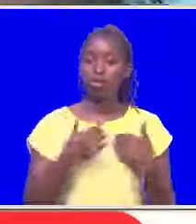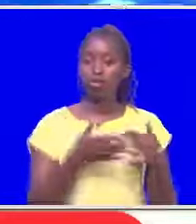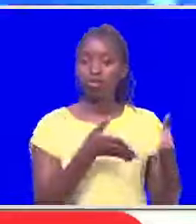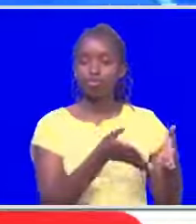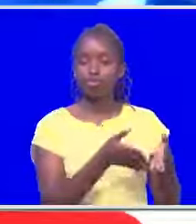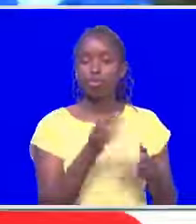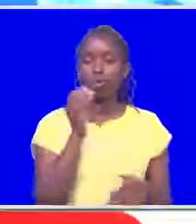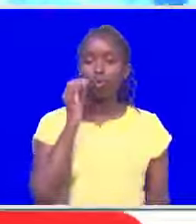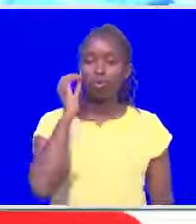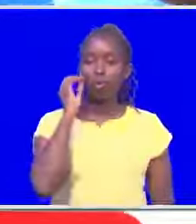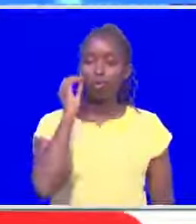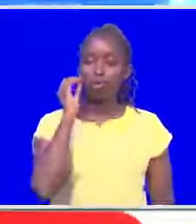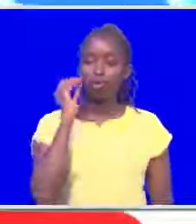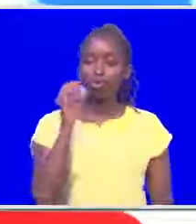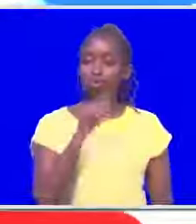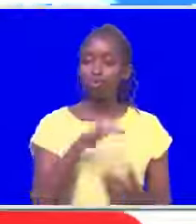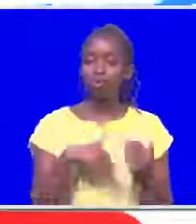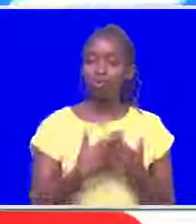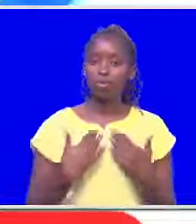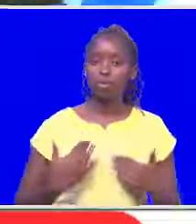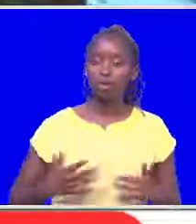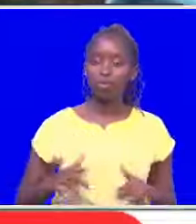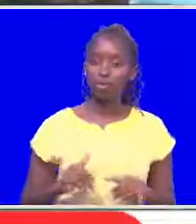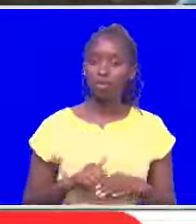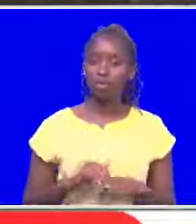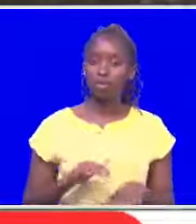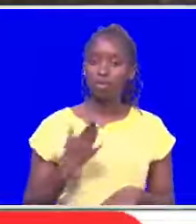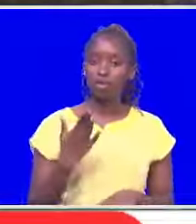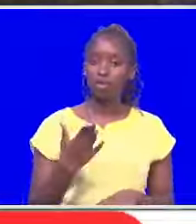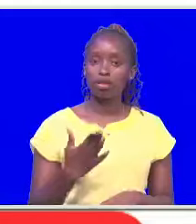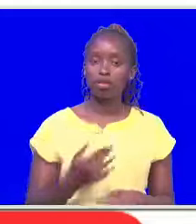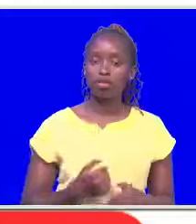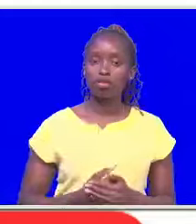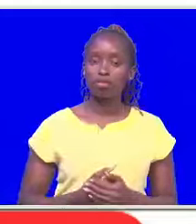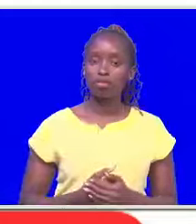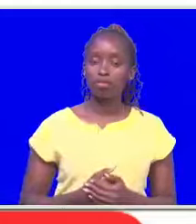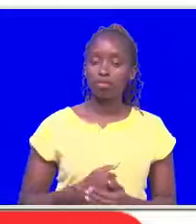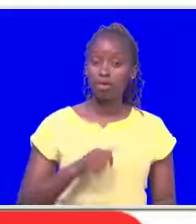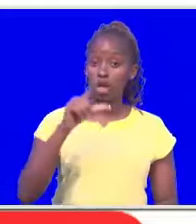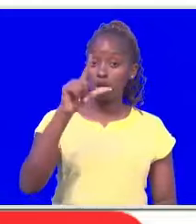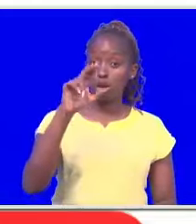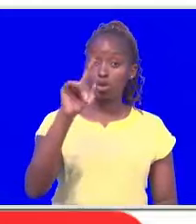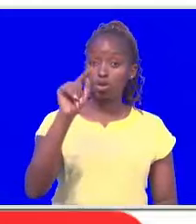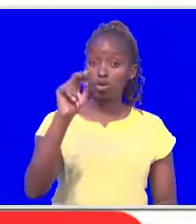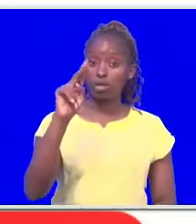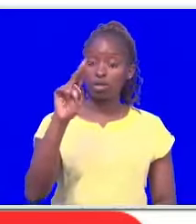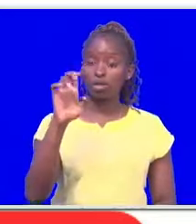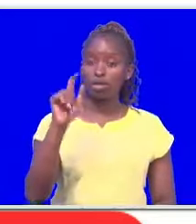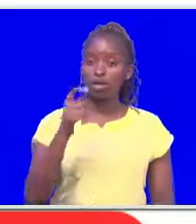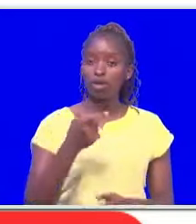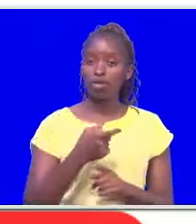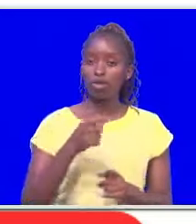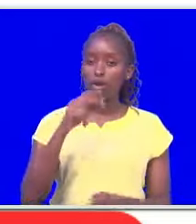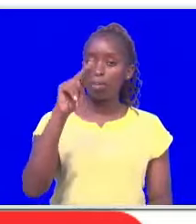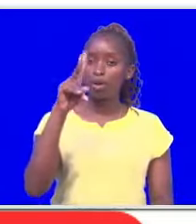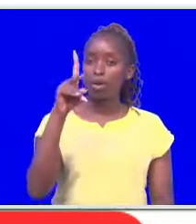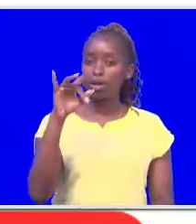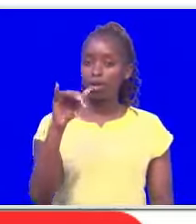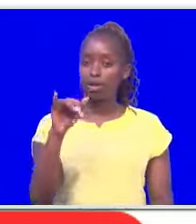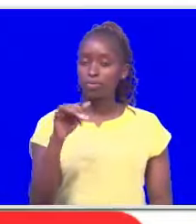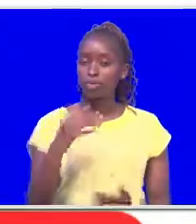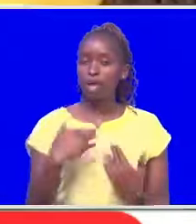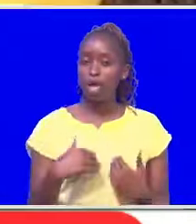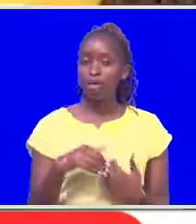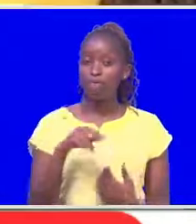ni ya Kanali Duncan Keitani kutoka Eldama Ravine, Luteni Kanali David Sawe kutoka Nandi, Sajenti Rose Nyawera